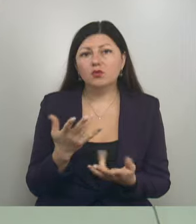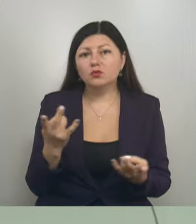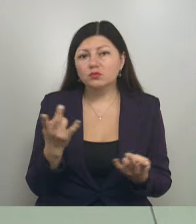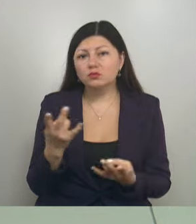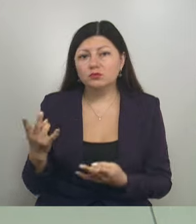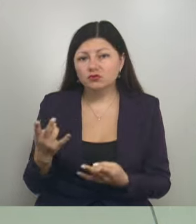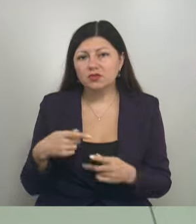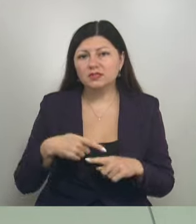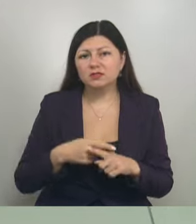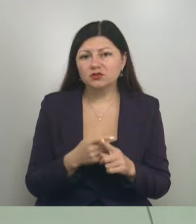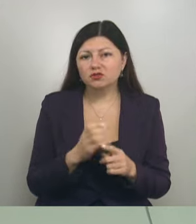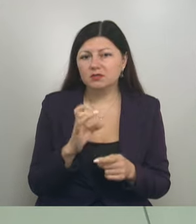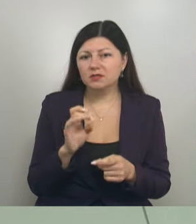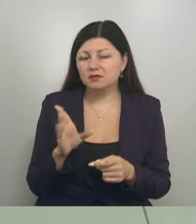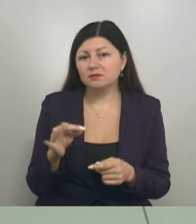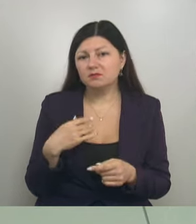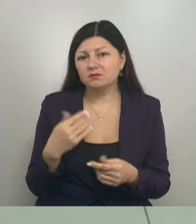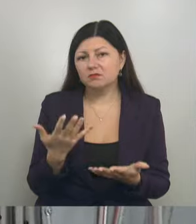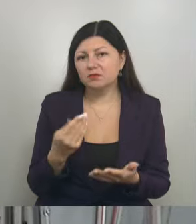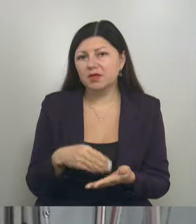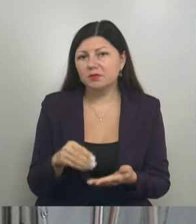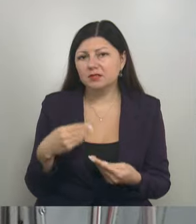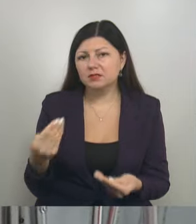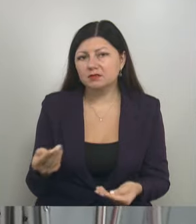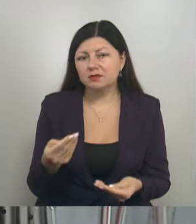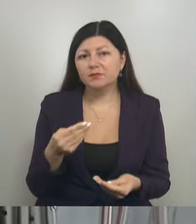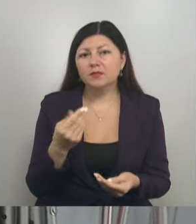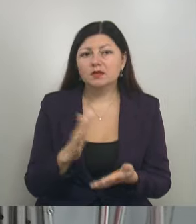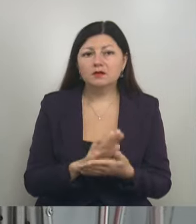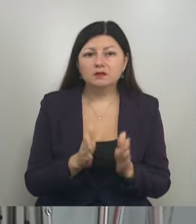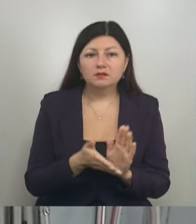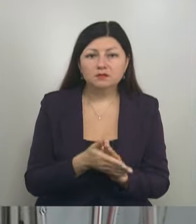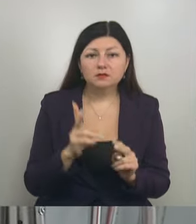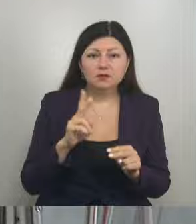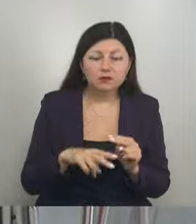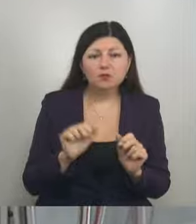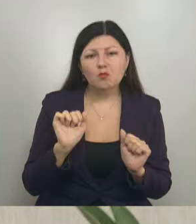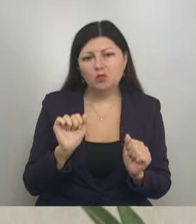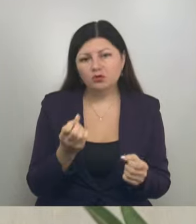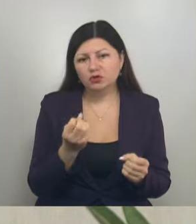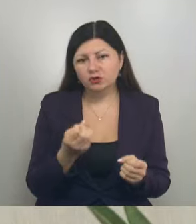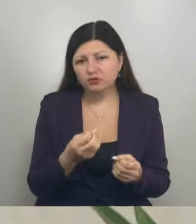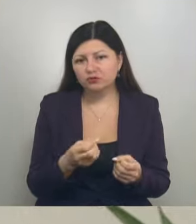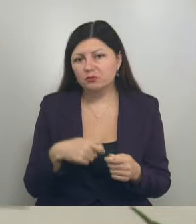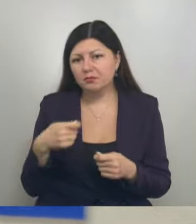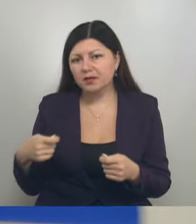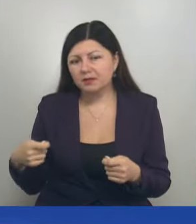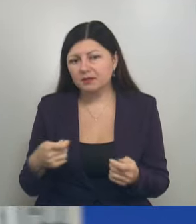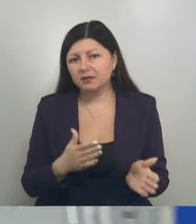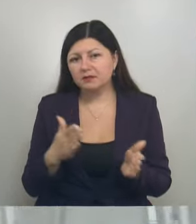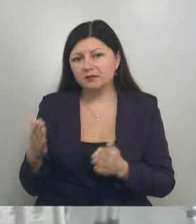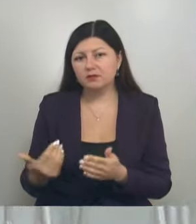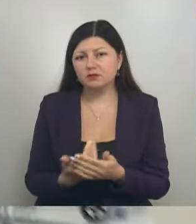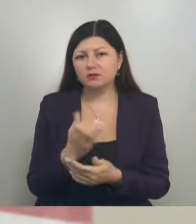техническое средство им нужно приобрести. Здесь же после окончания договора проката его можно продлить на новый индивидуальный срок. Маргарита